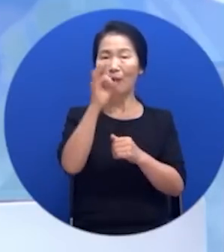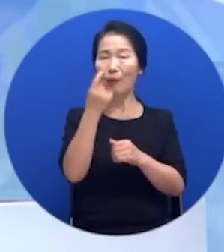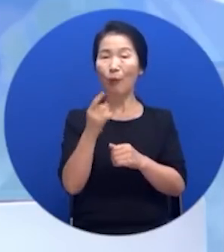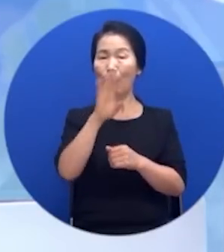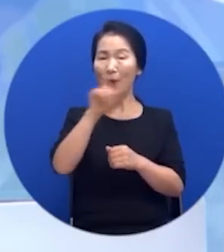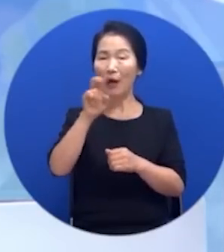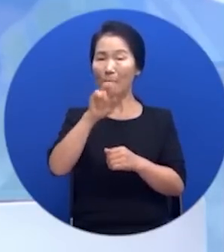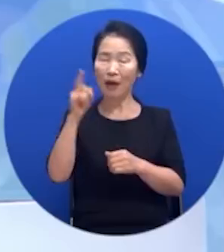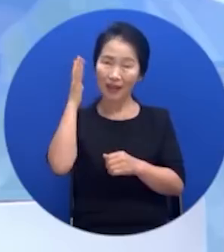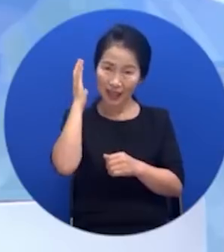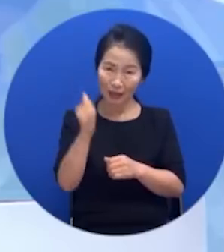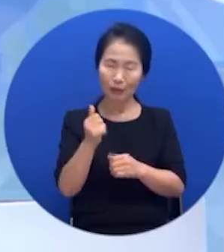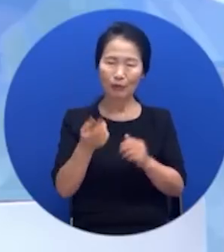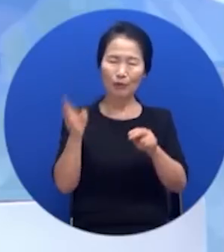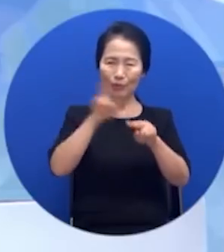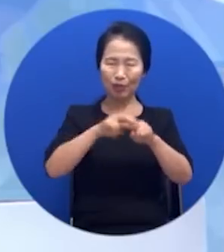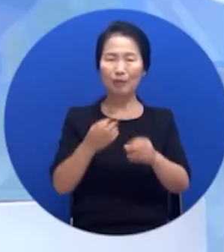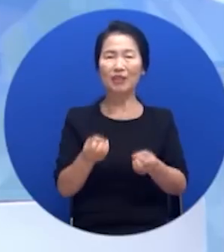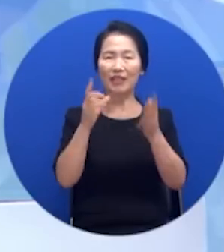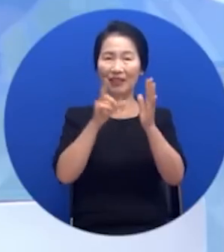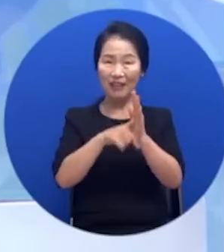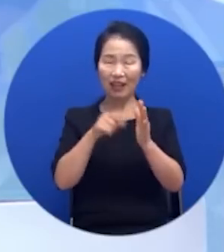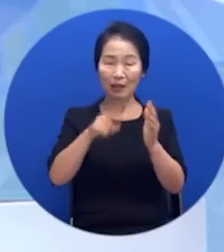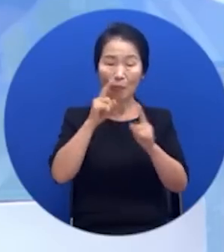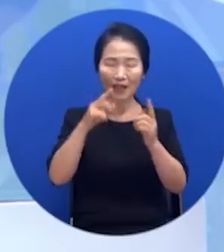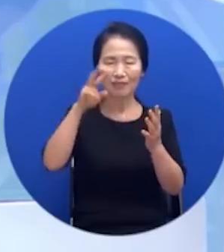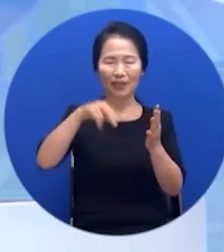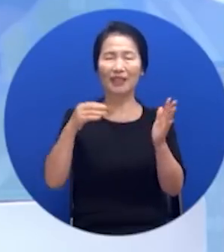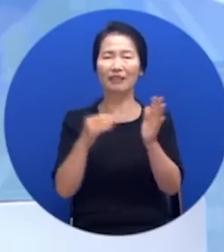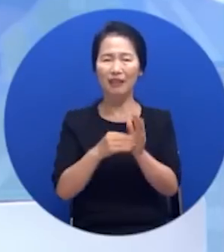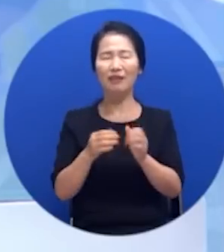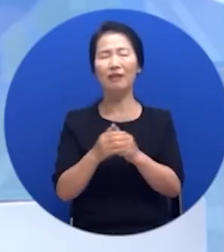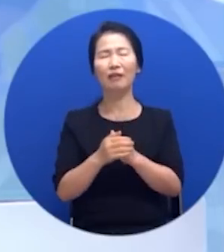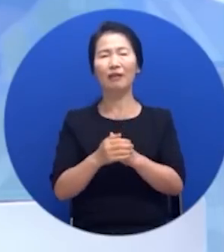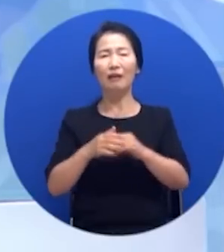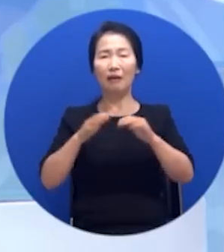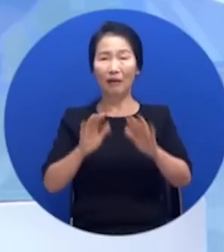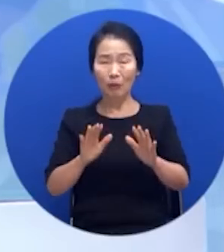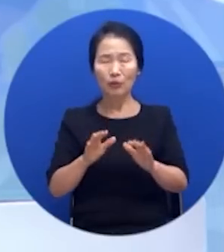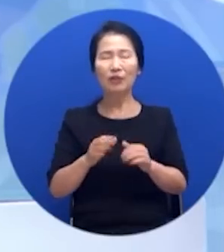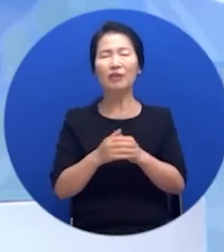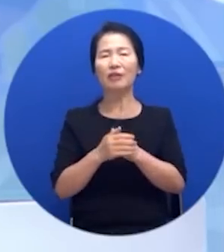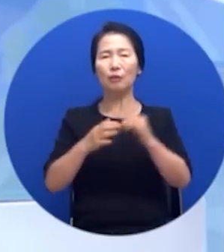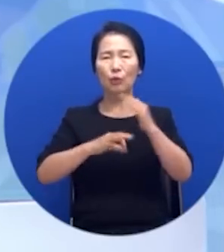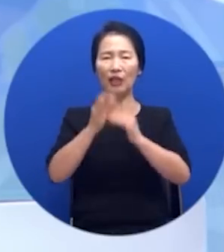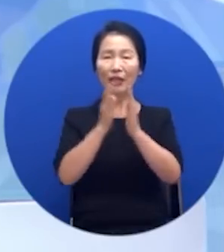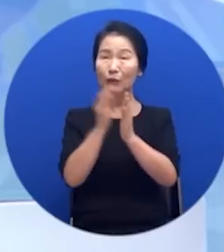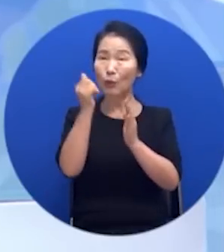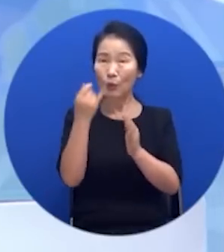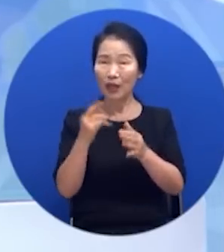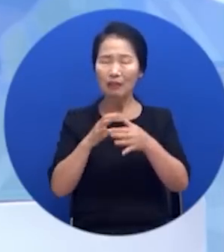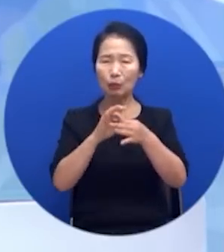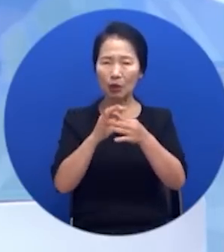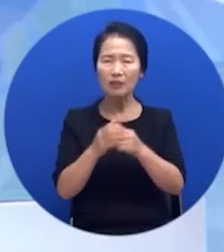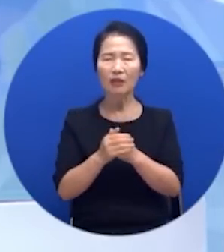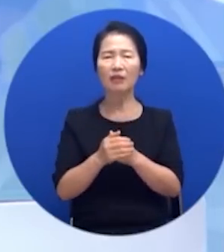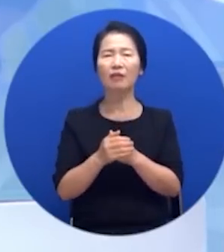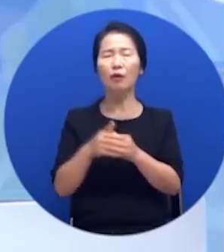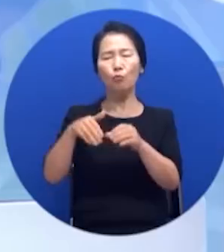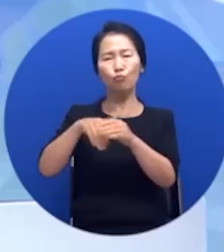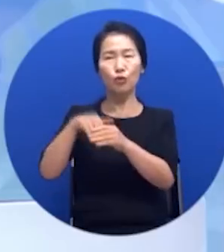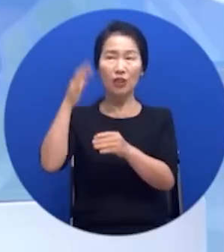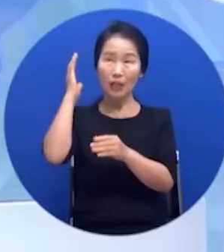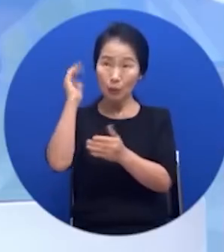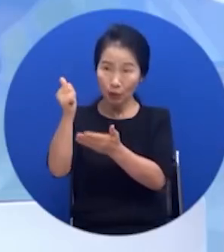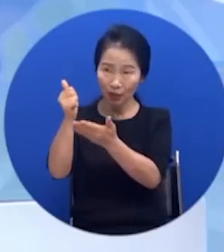말씀을 읽었습니다. 나는 오늘 국가조찬기도회를 통하여서 우리 대한민국의 문재인